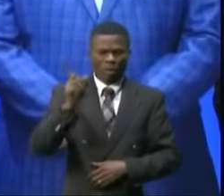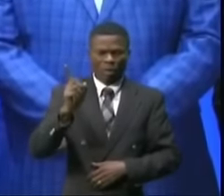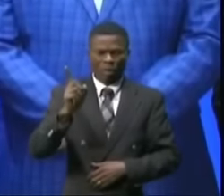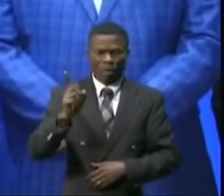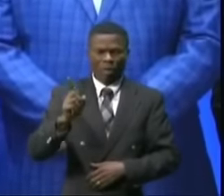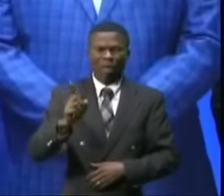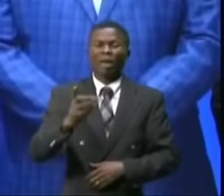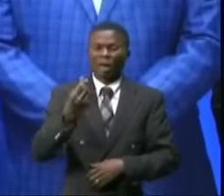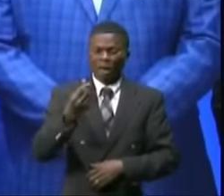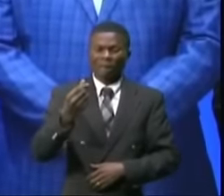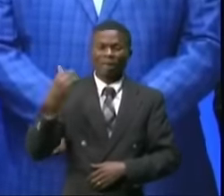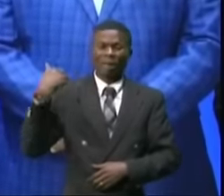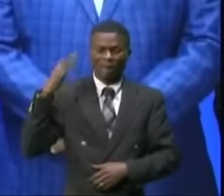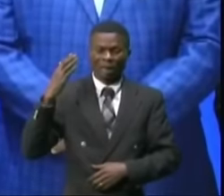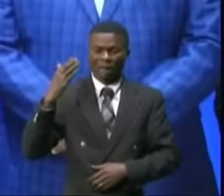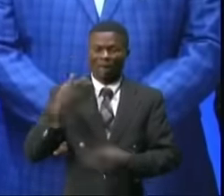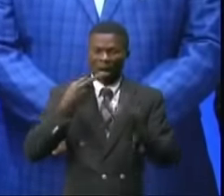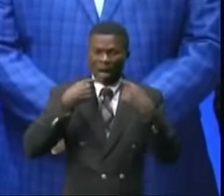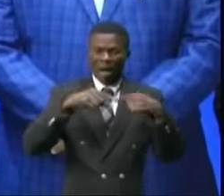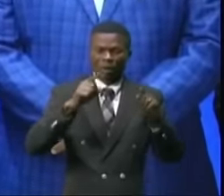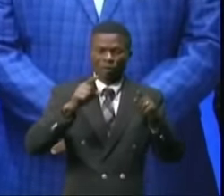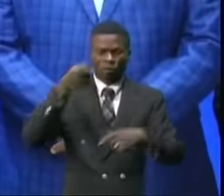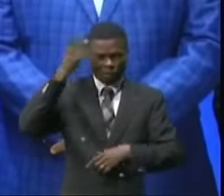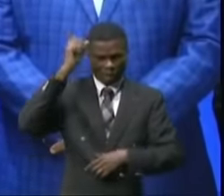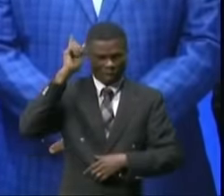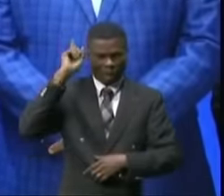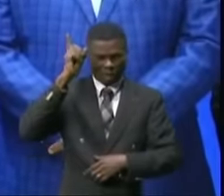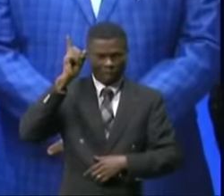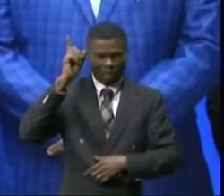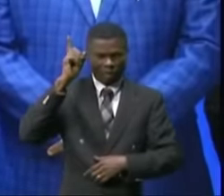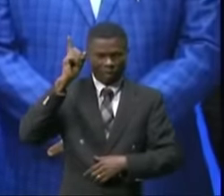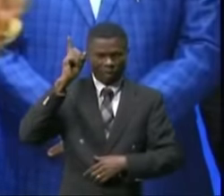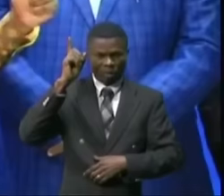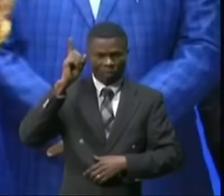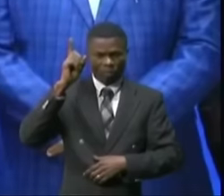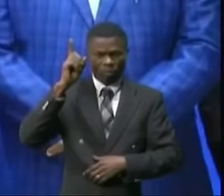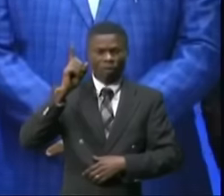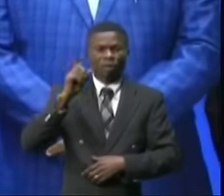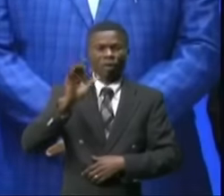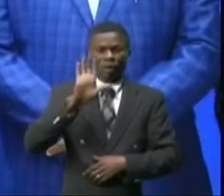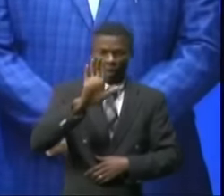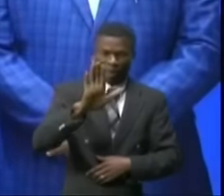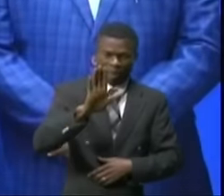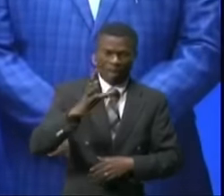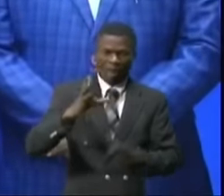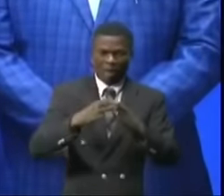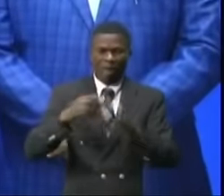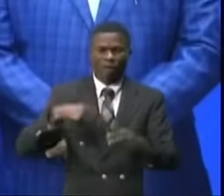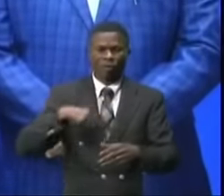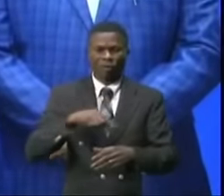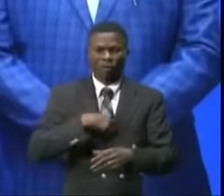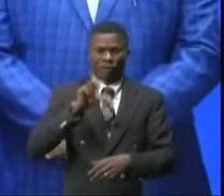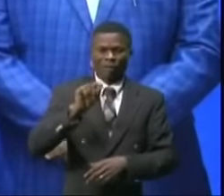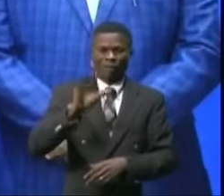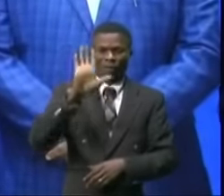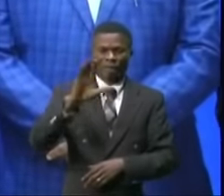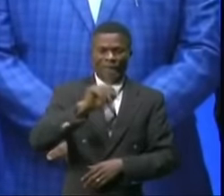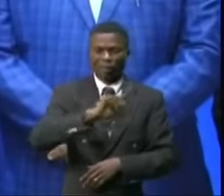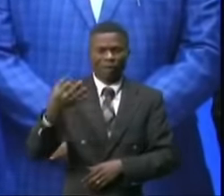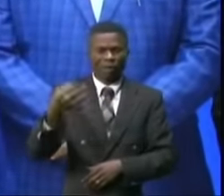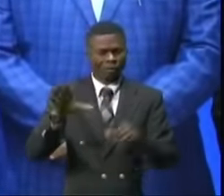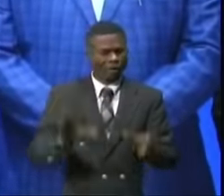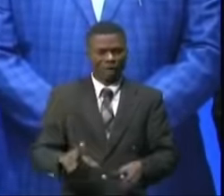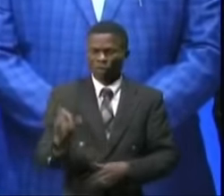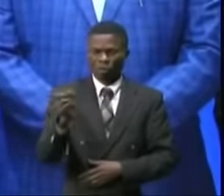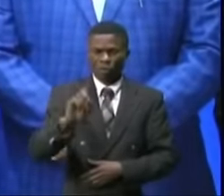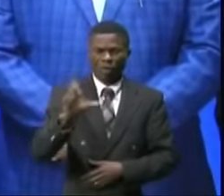officiel connu que nous avions déjà fixé entre eux et nous, et non pas 25 000 francs congolais